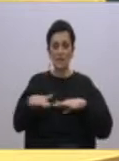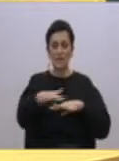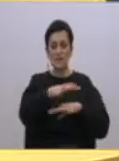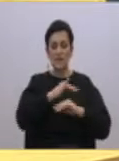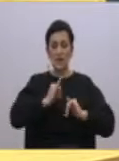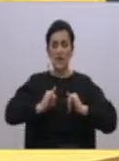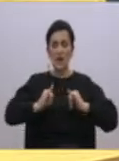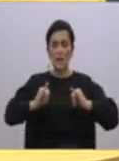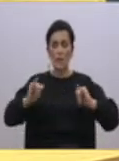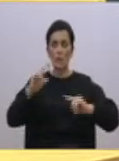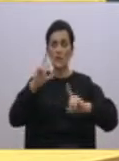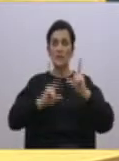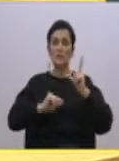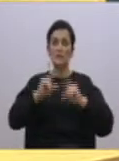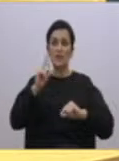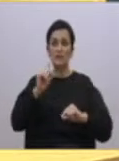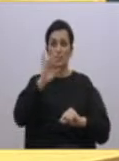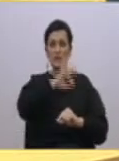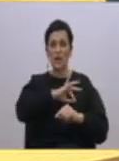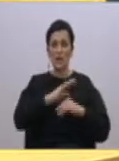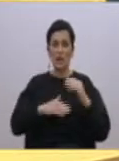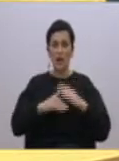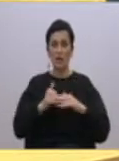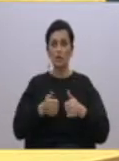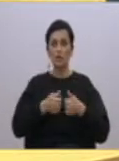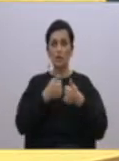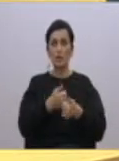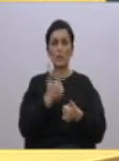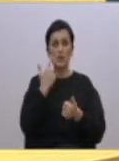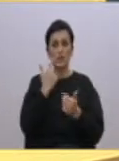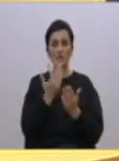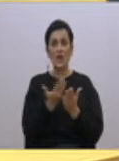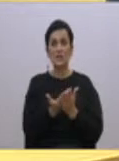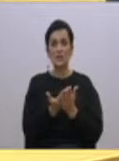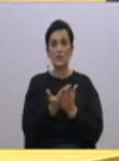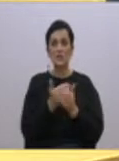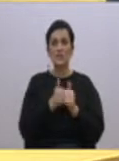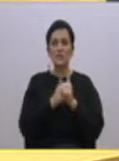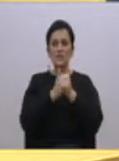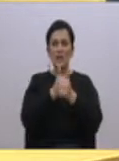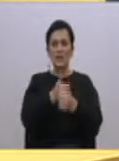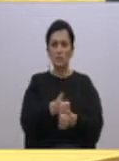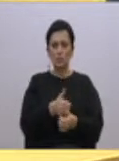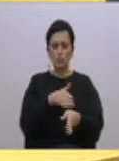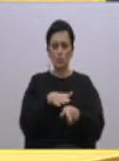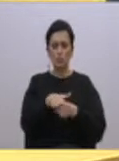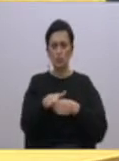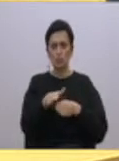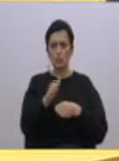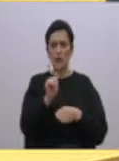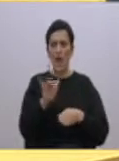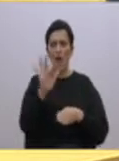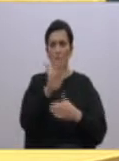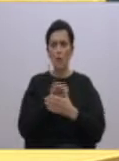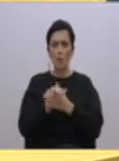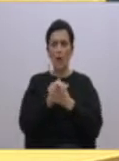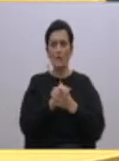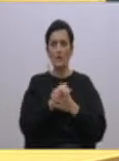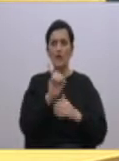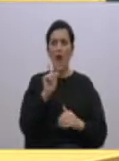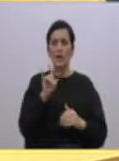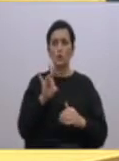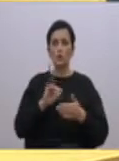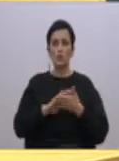და სტატისტიკის გამოყენების ხელშეწყობის თვალსაზრისით, ზედმიწევნით სრულად შევასრულეთ ევროკავშირთან ასოცირების